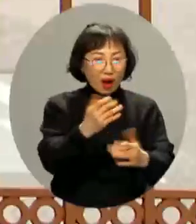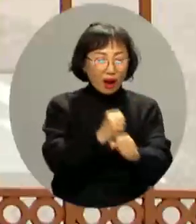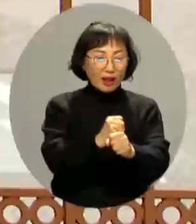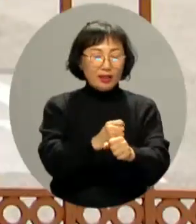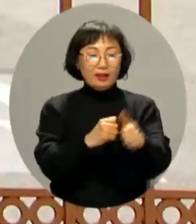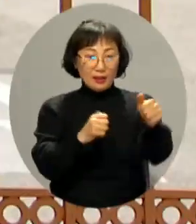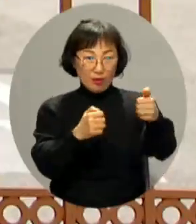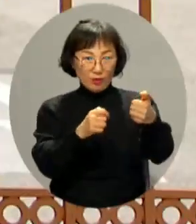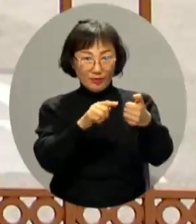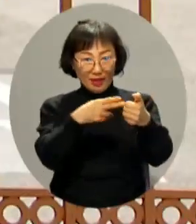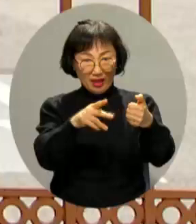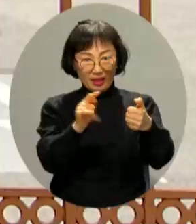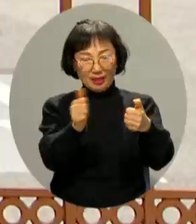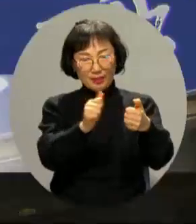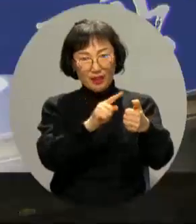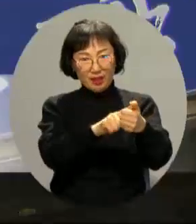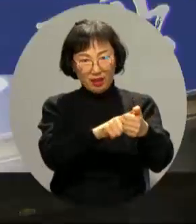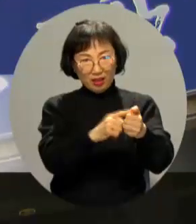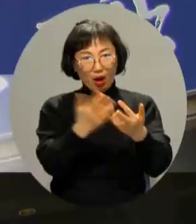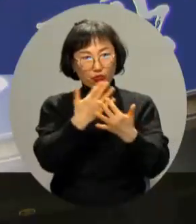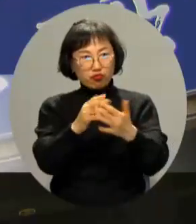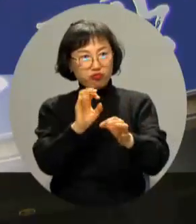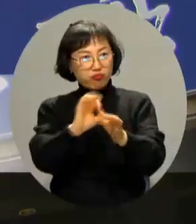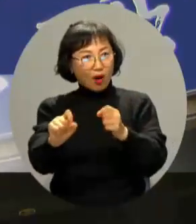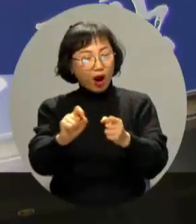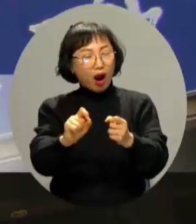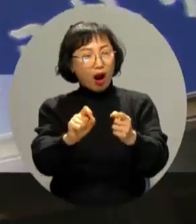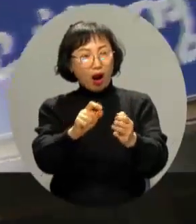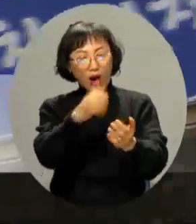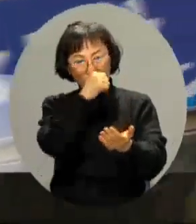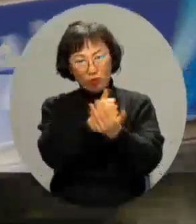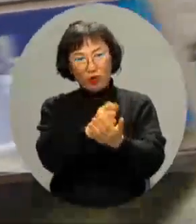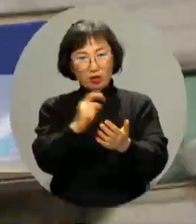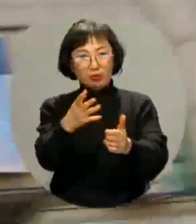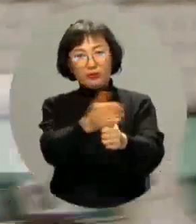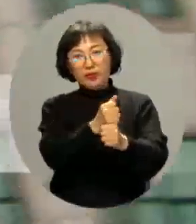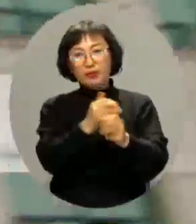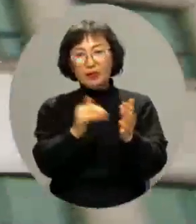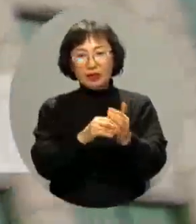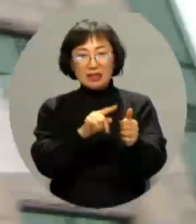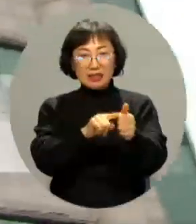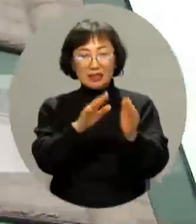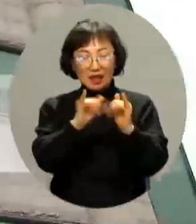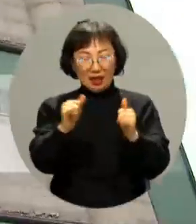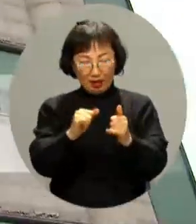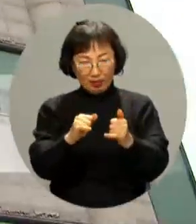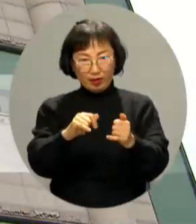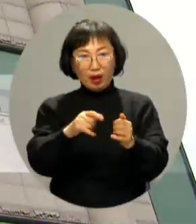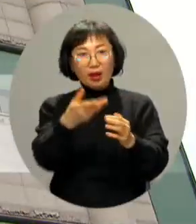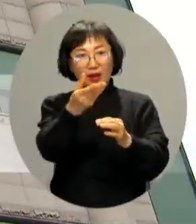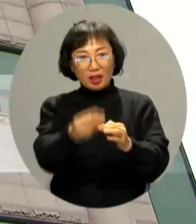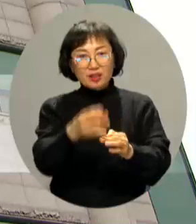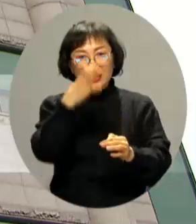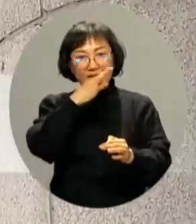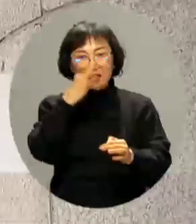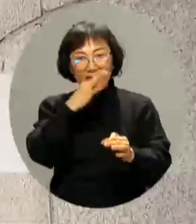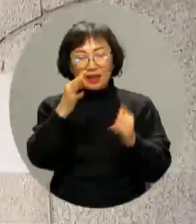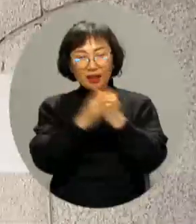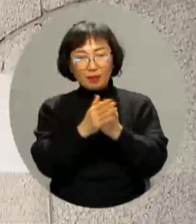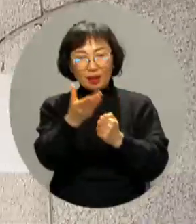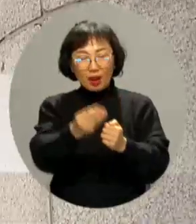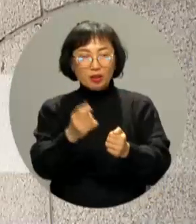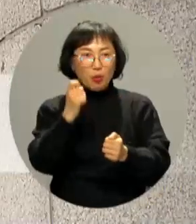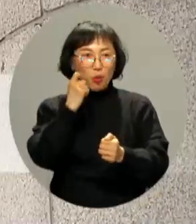50대 남성을 방화 예비 혐의로 붙잡아 조사 중입니다. 이 남성은 대출이자 납부 연체 때문에 추가 대출이